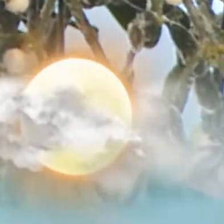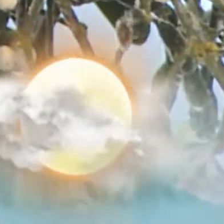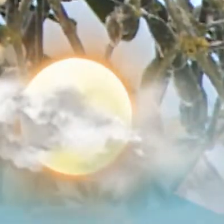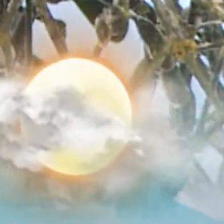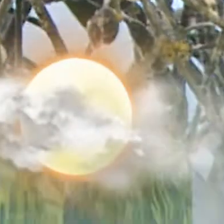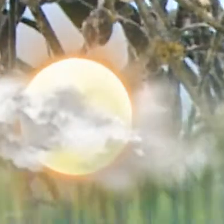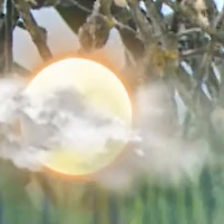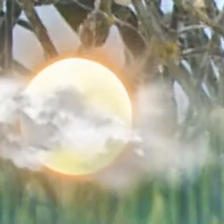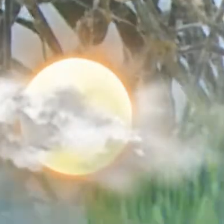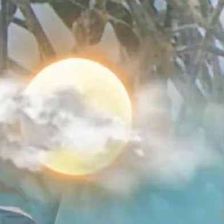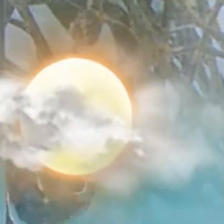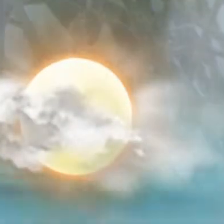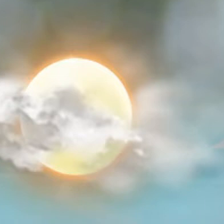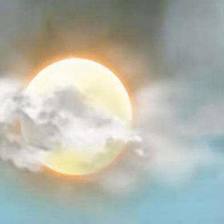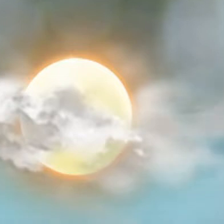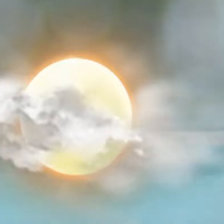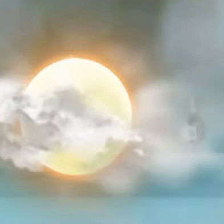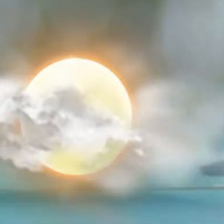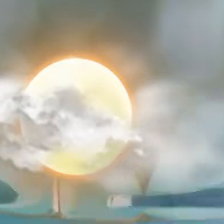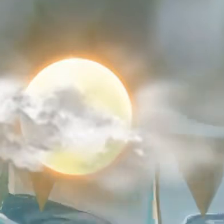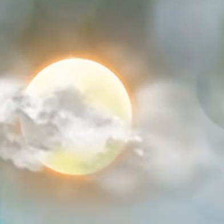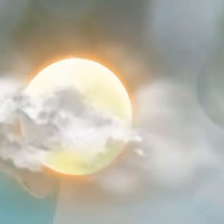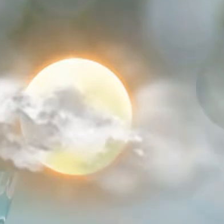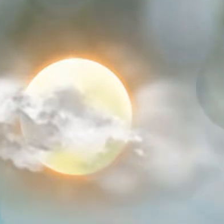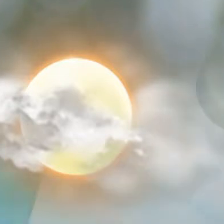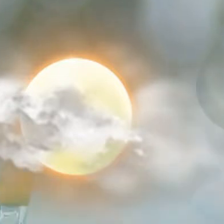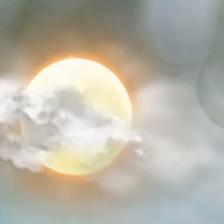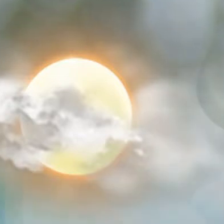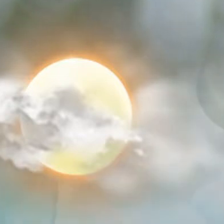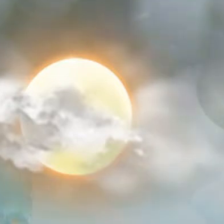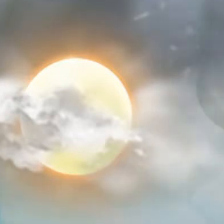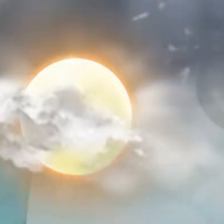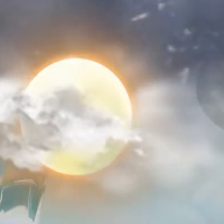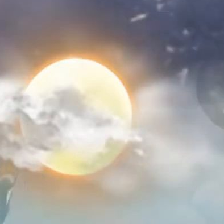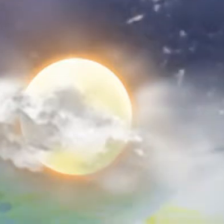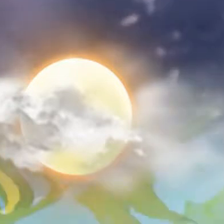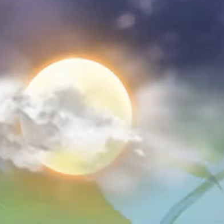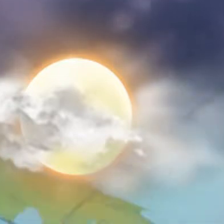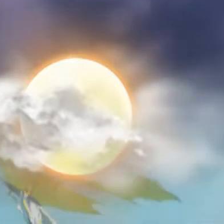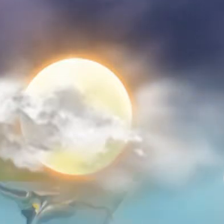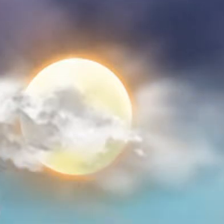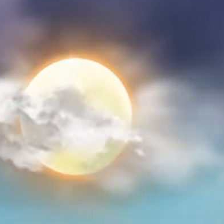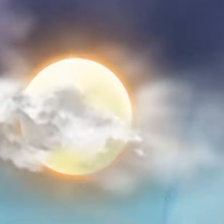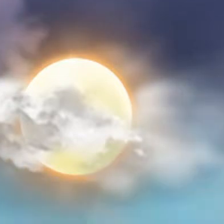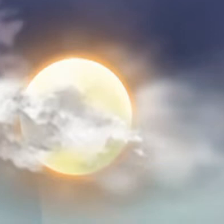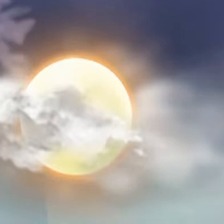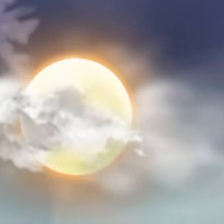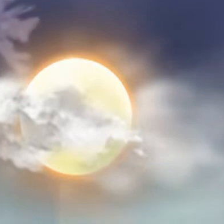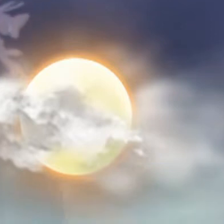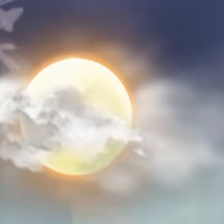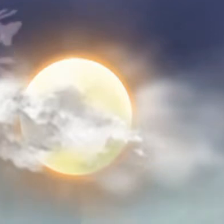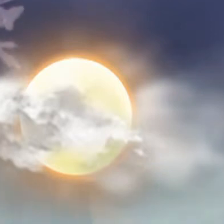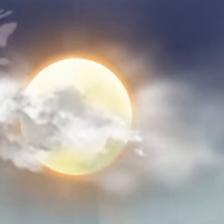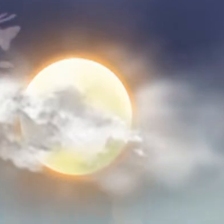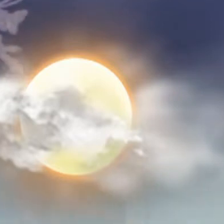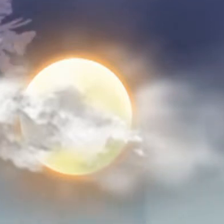суботу, 12 лютого, у Гродні чакається перемінна облачність без істотних опадків. Раніцей слупок термометра